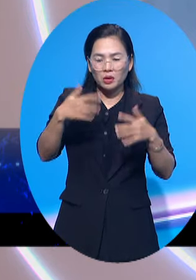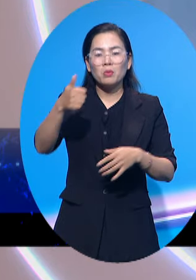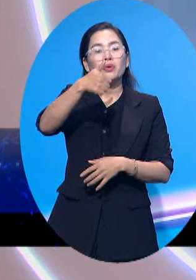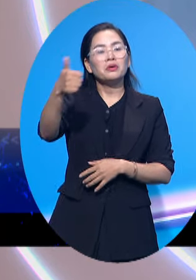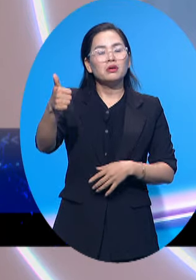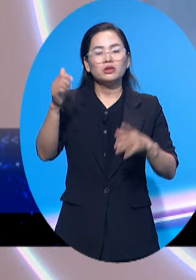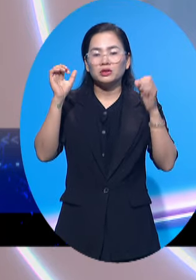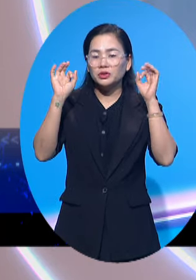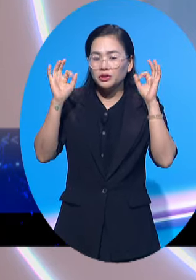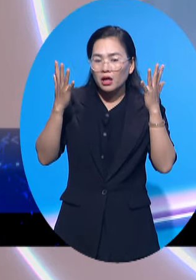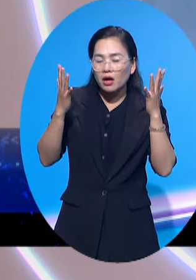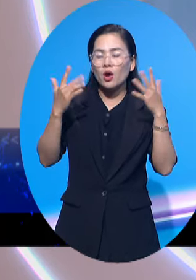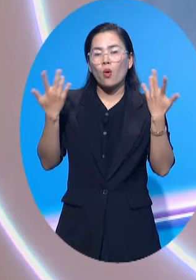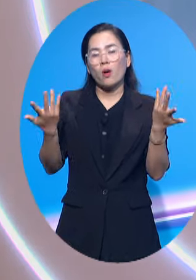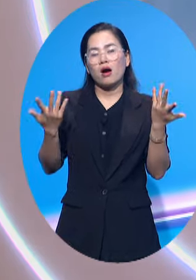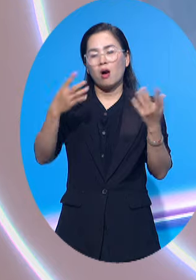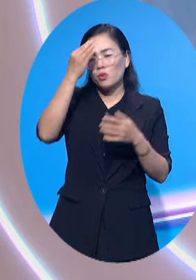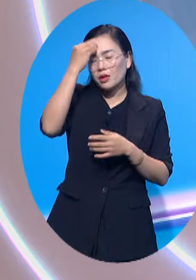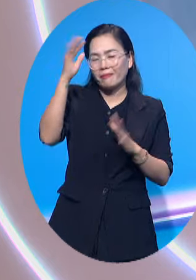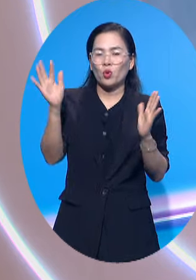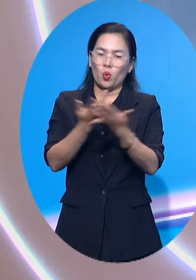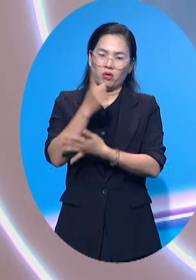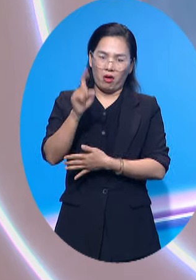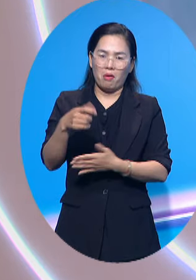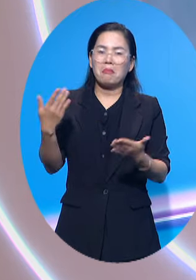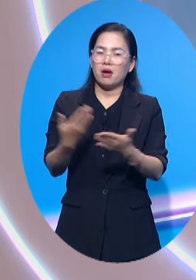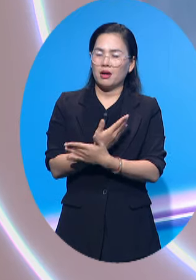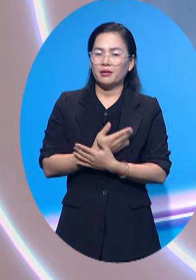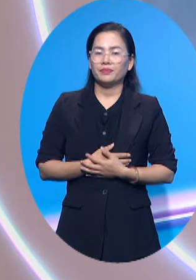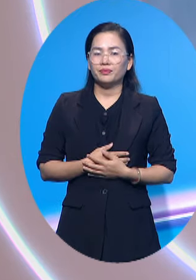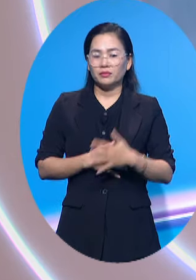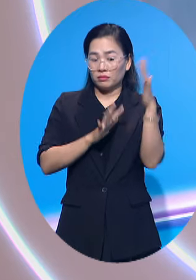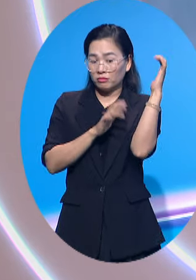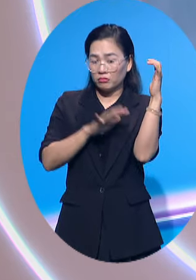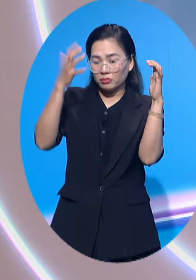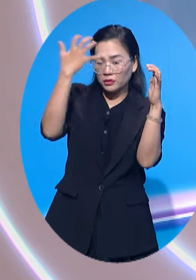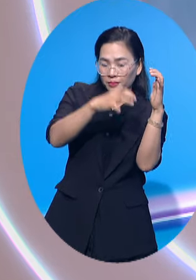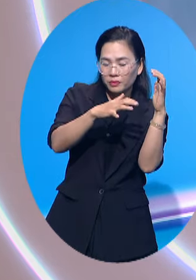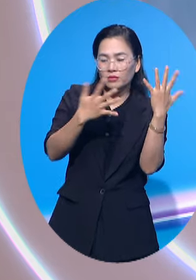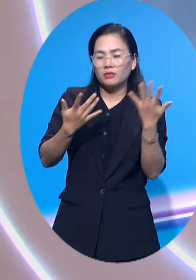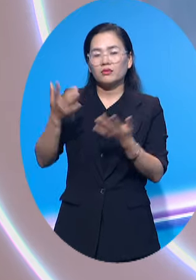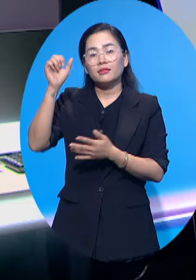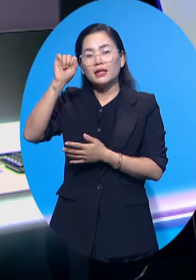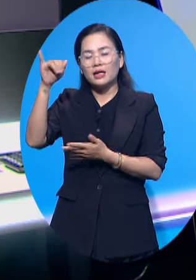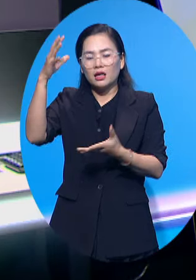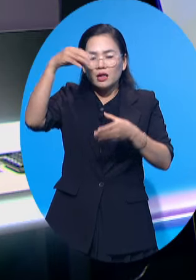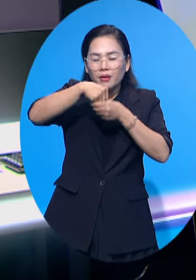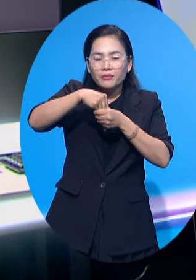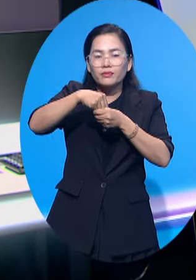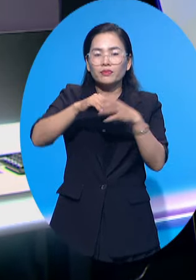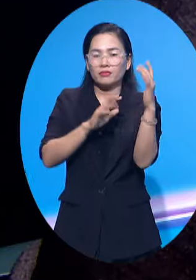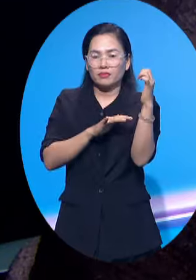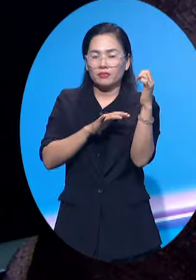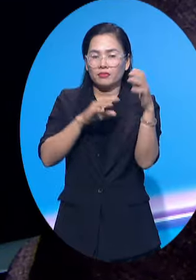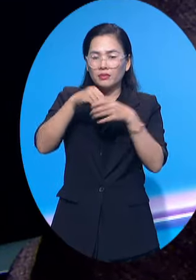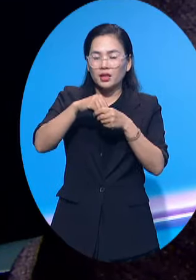trí, với việc tích hợp rất là nhiều các cái công nghệ cũng như là giải pháp AI vào trong máy tính cũng như là các cái